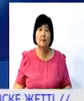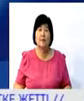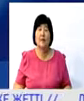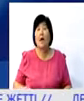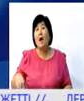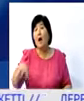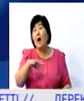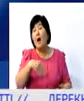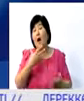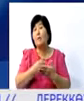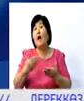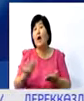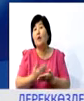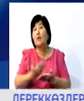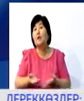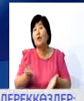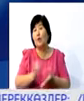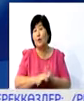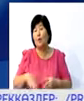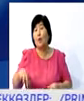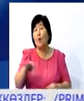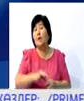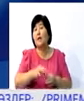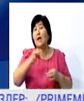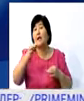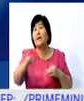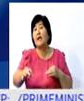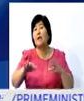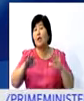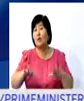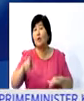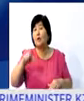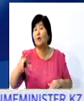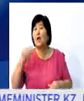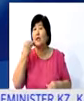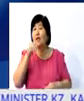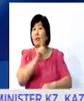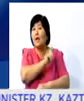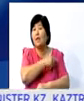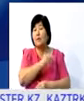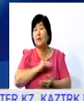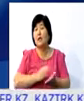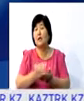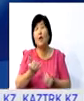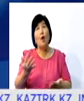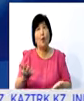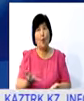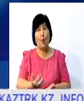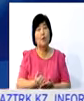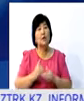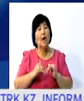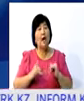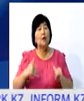Аймақ ақпараттарына ойсақ, облыс бойынша Шалғайдағы елді мекен тұрғындарының сапалы медициналық қызметіне қол жетімділігін